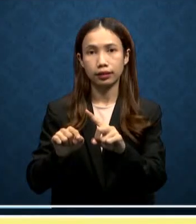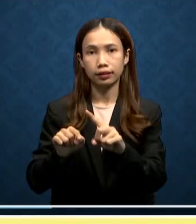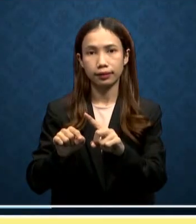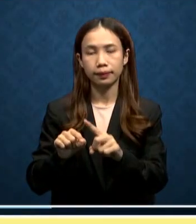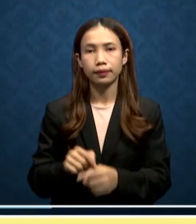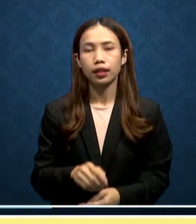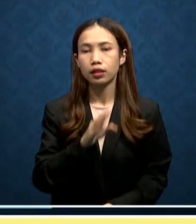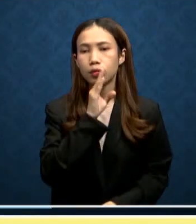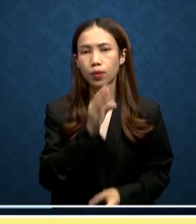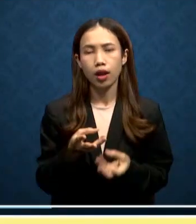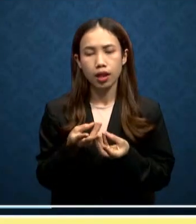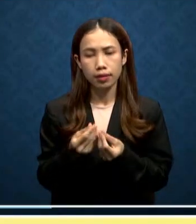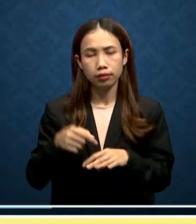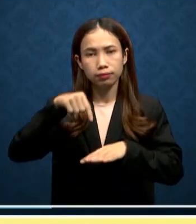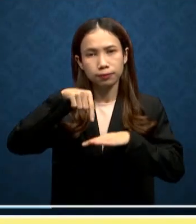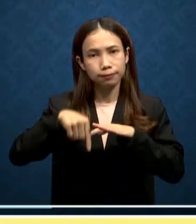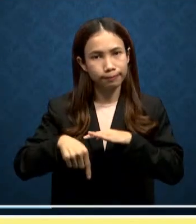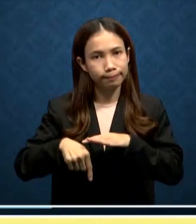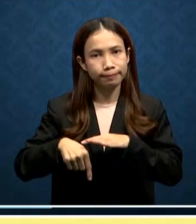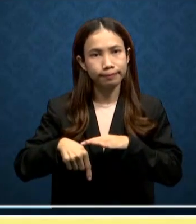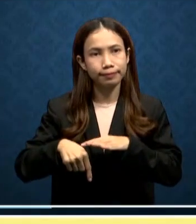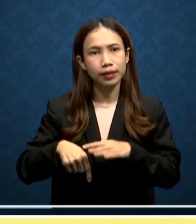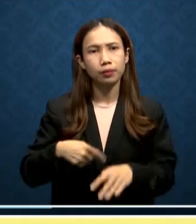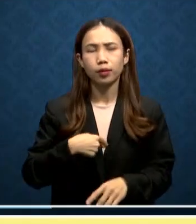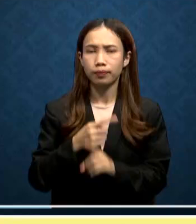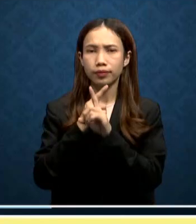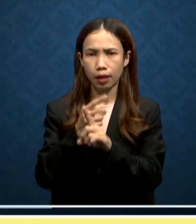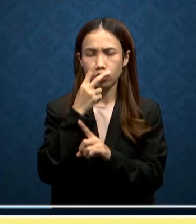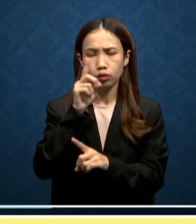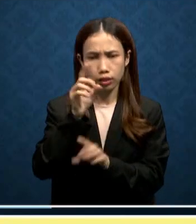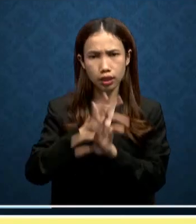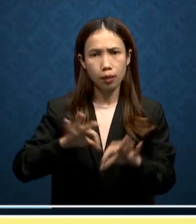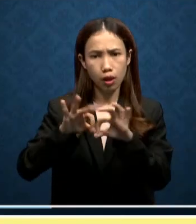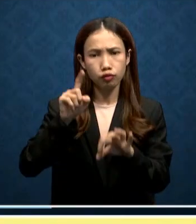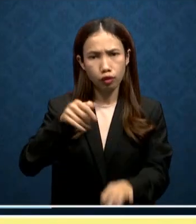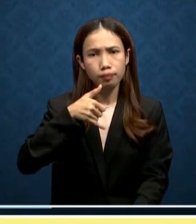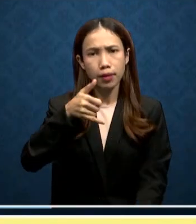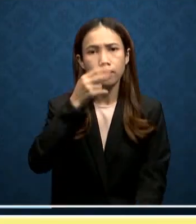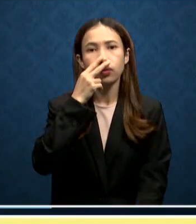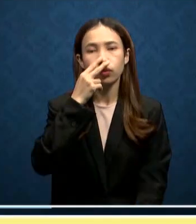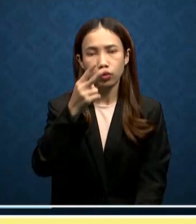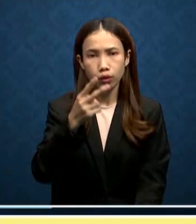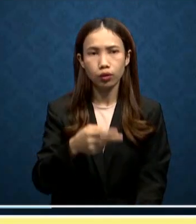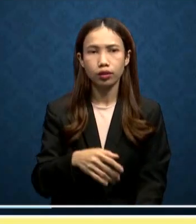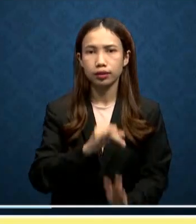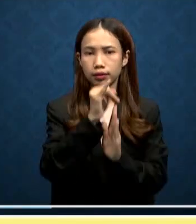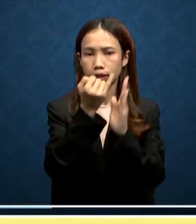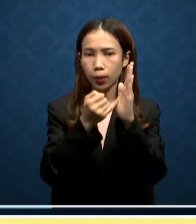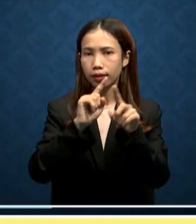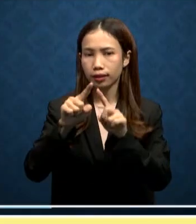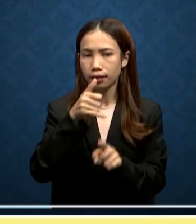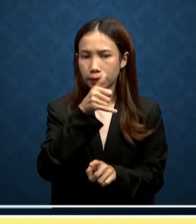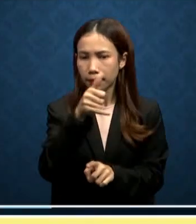ถ้าลงลึกไปอย่างกว่านั้นนะฮะผมก็ตามให้ลงไปดูถึงเอ่อรายจังหวัดเลย